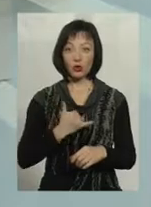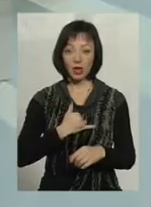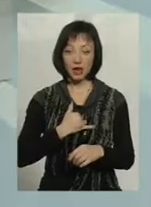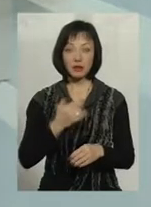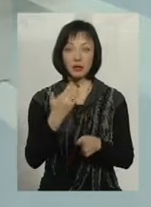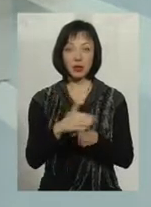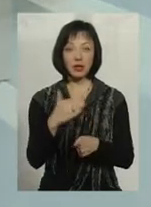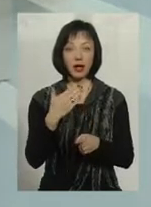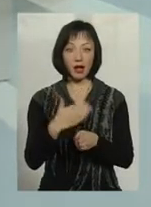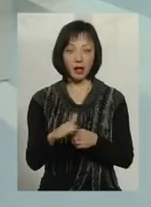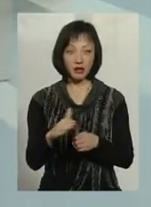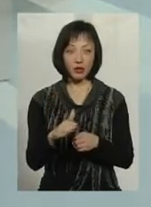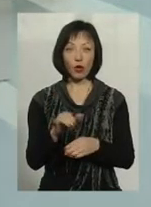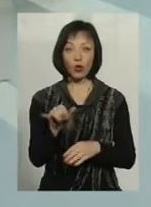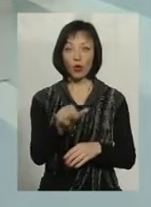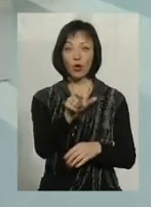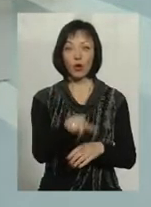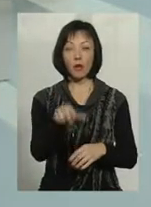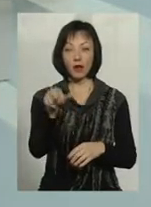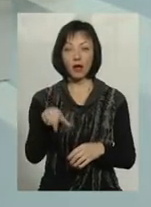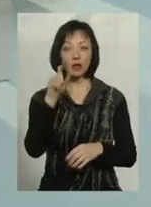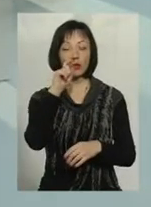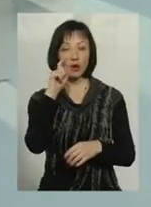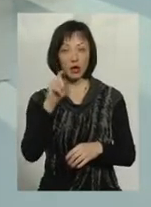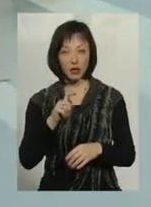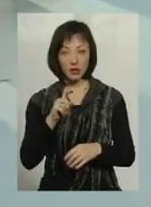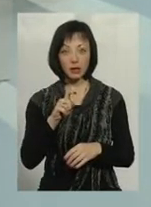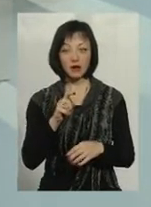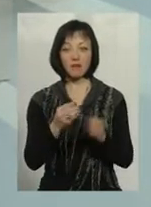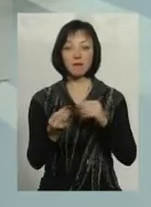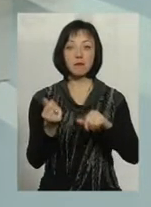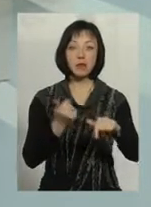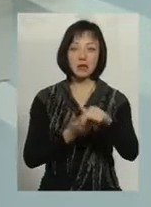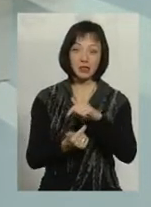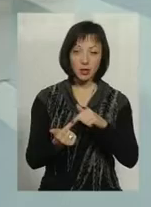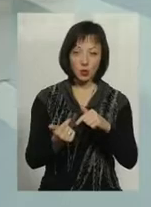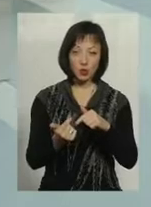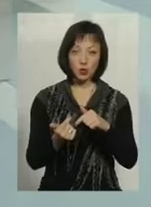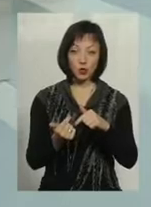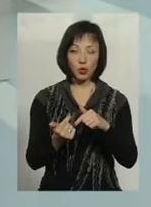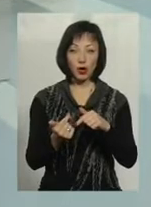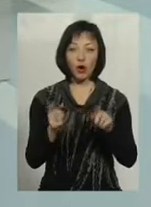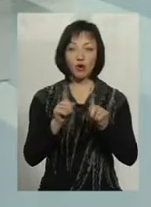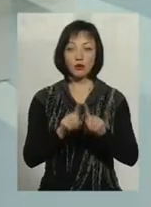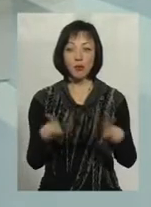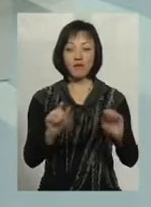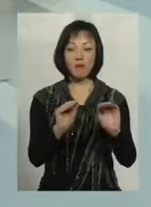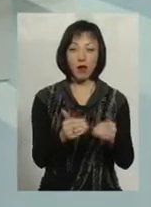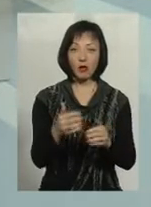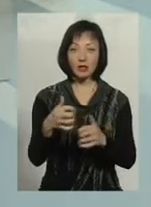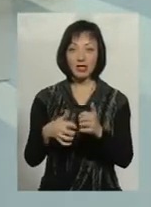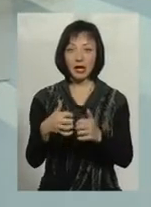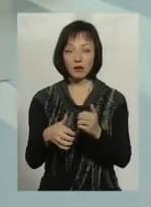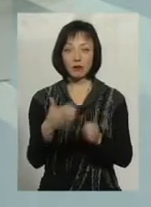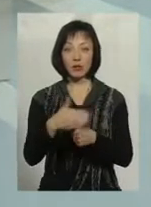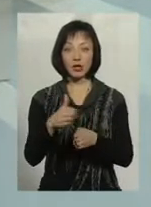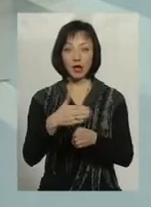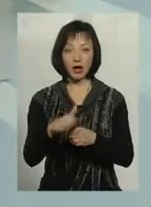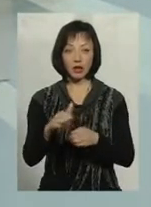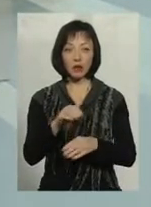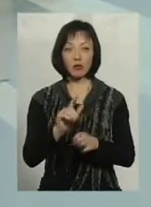І з приводу того наповнення бюджету на сьогоднішній день, я вам більше того скажу, що органи самоврядування, вони і не думають, мабуть, з